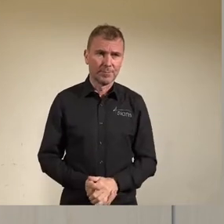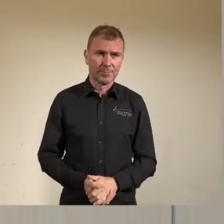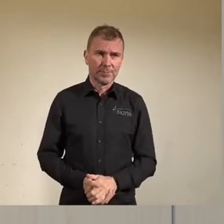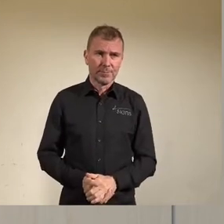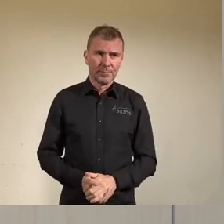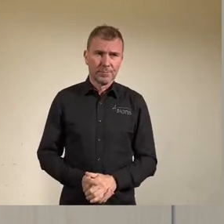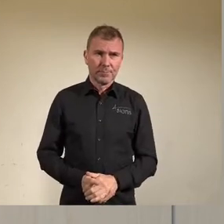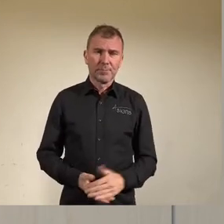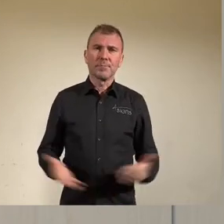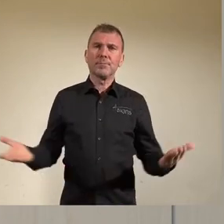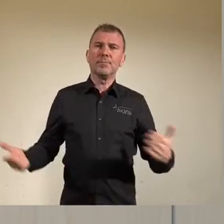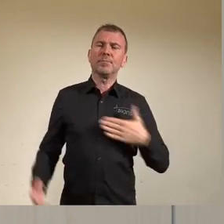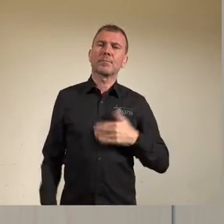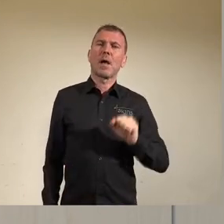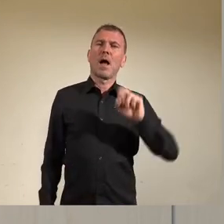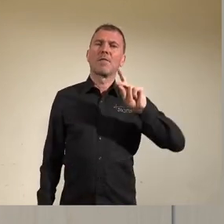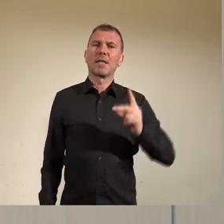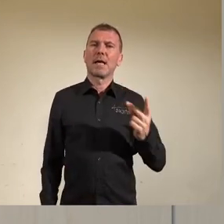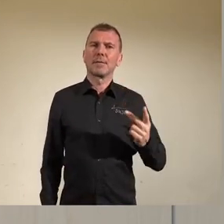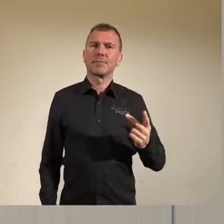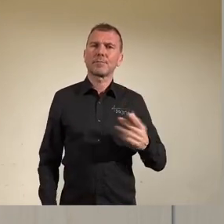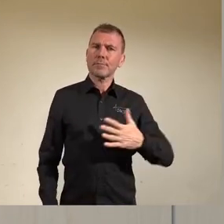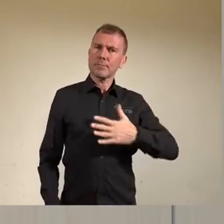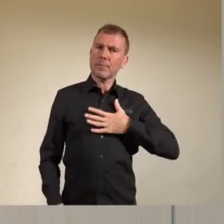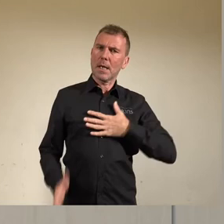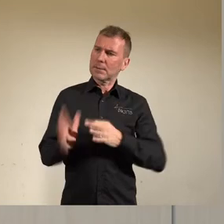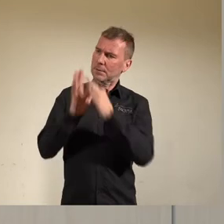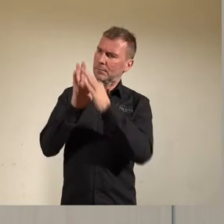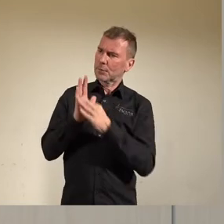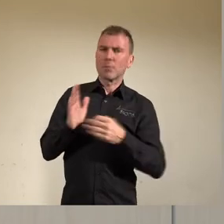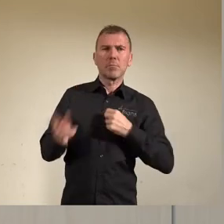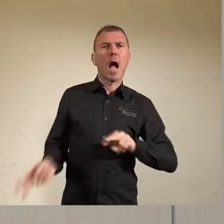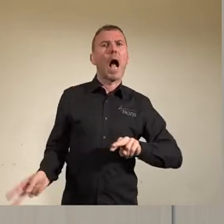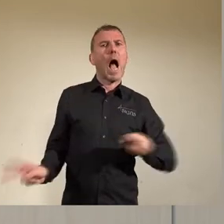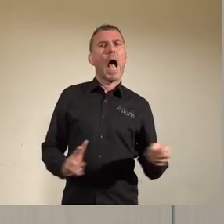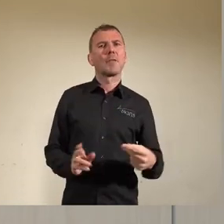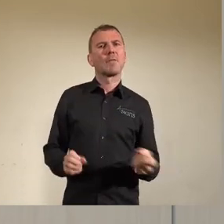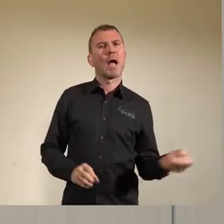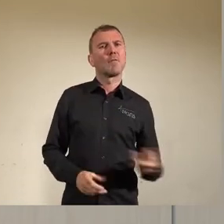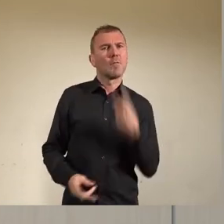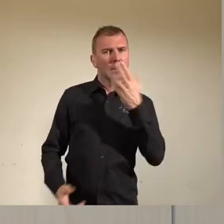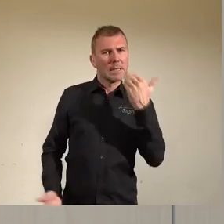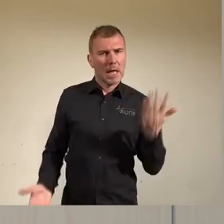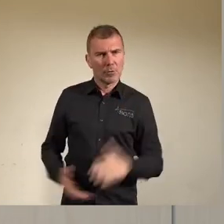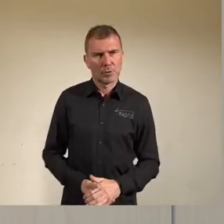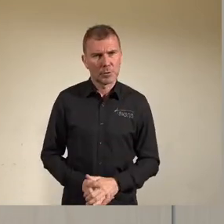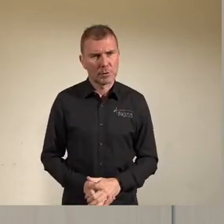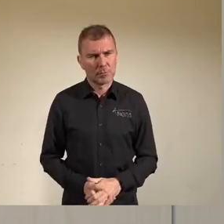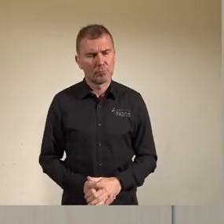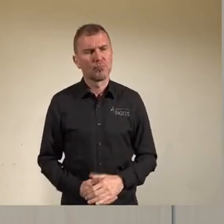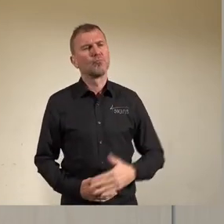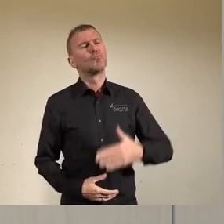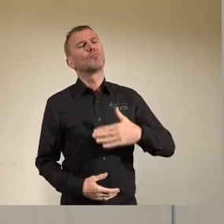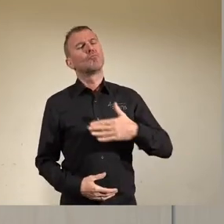Was haben wir als AfD nun für eigene Ansätze? Wie ist unser alternativer Haushaltsentwurf? Wir werden auf alle Fälle